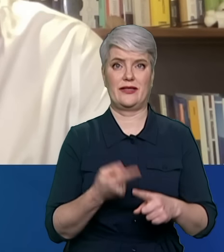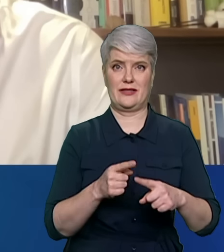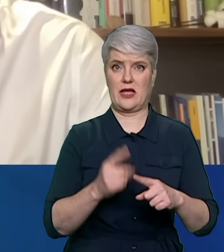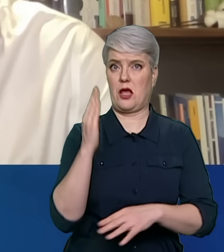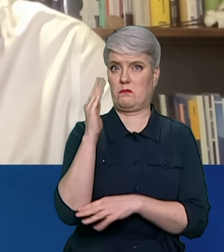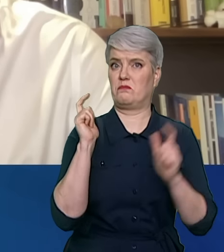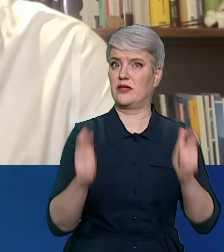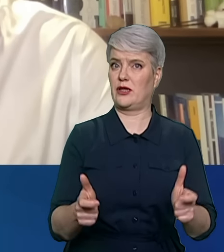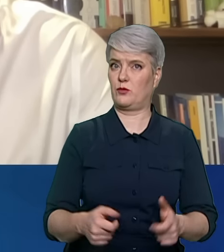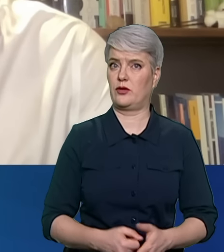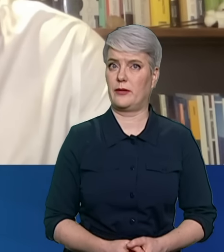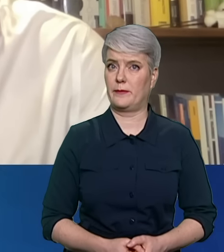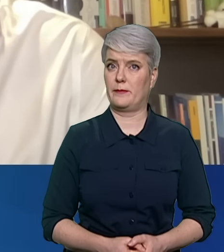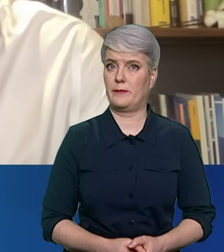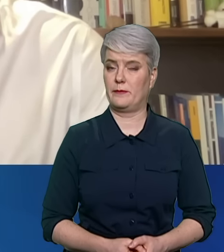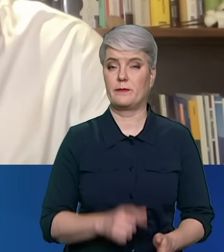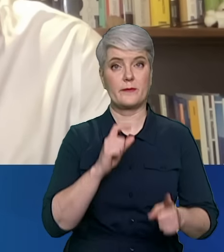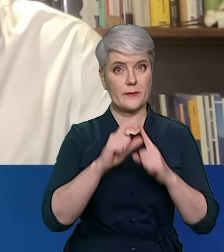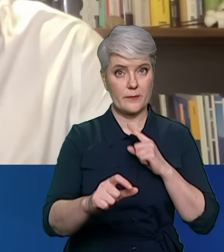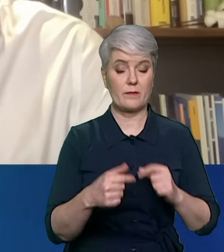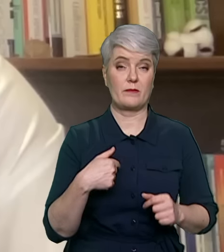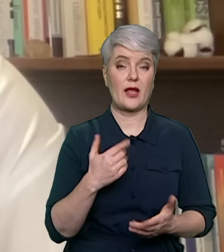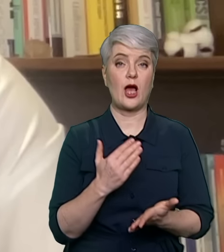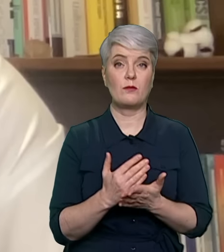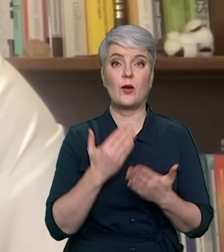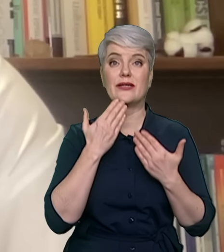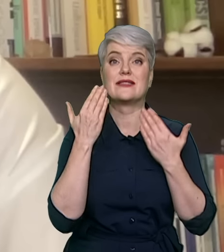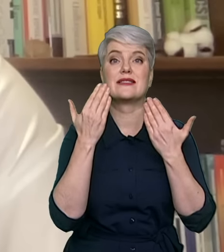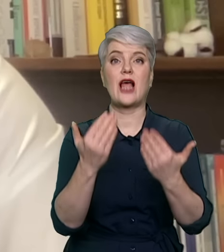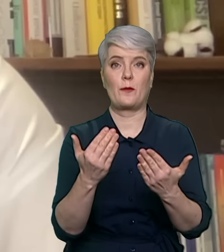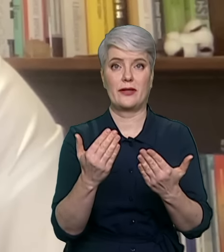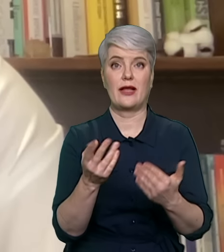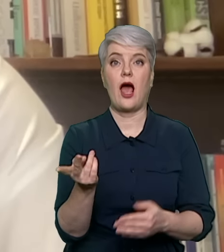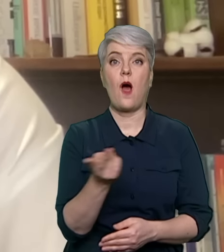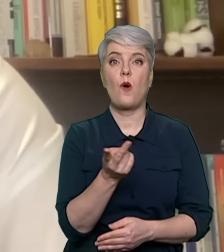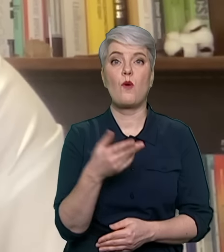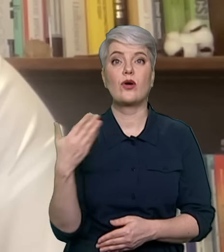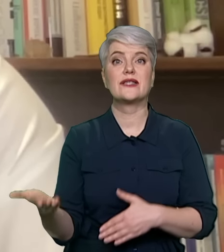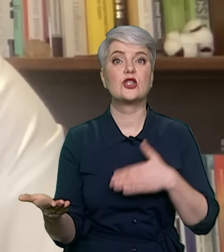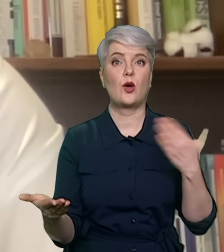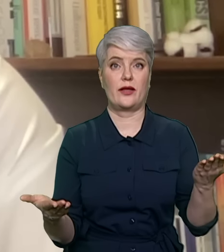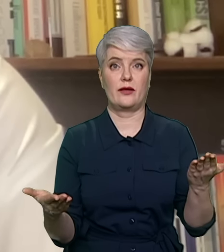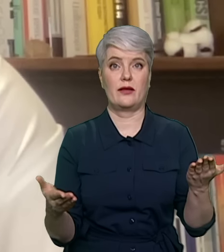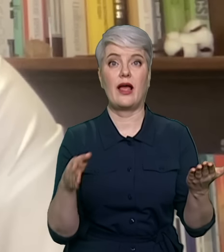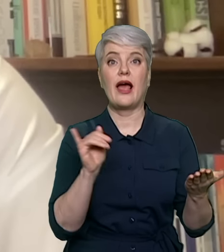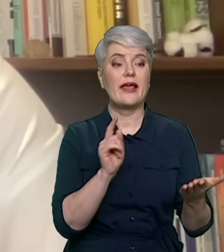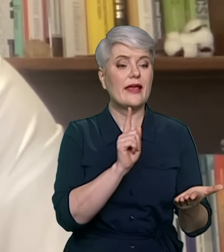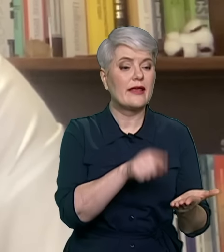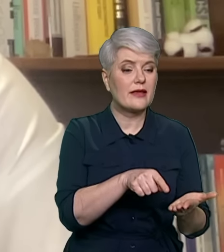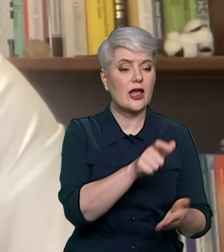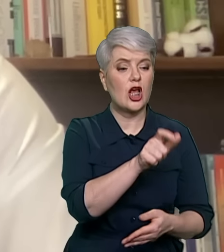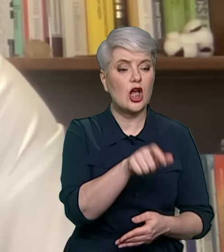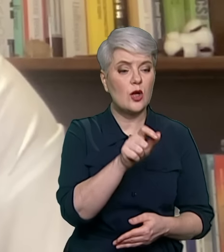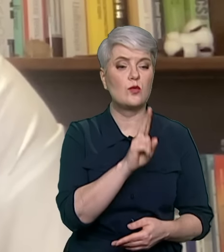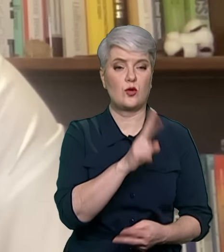ласка. Я маю запити з обох сторін і з боку тих людей, які відбувають покарання